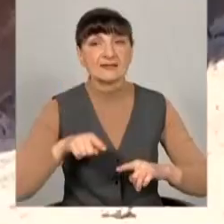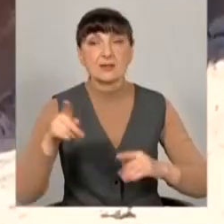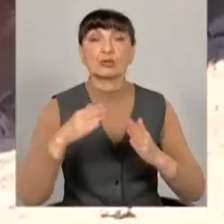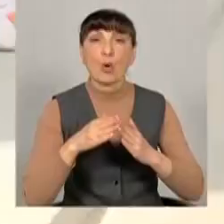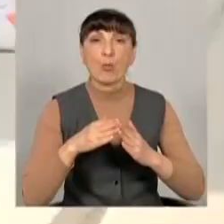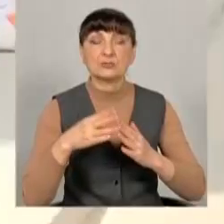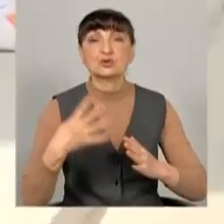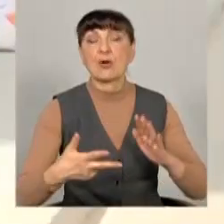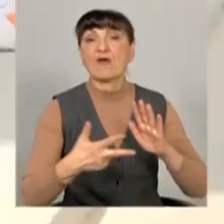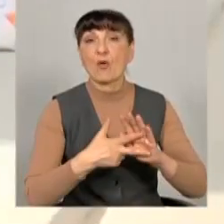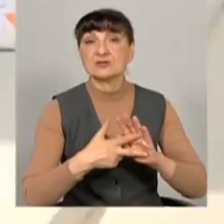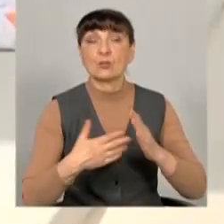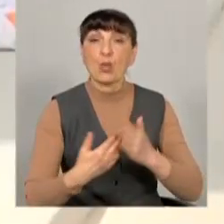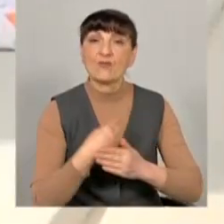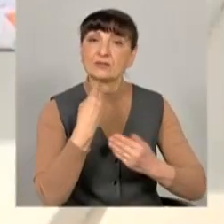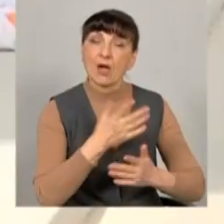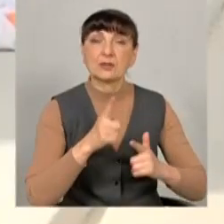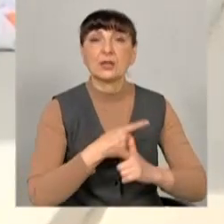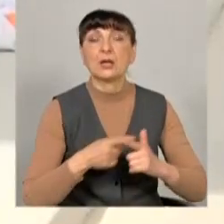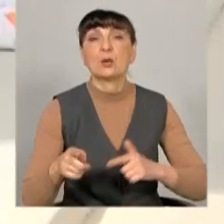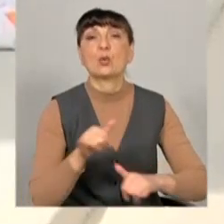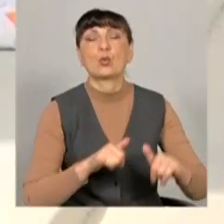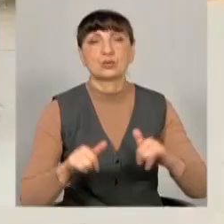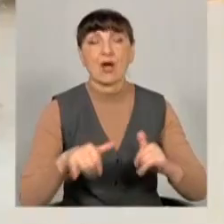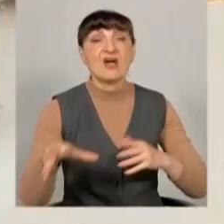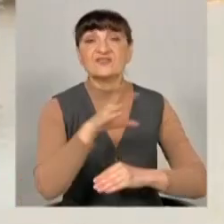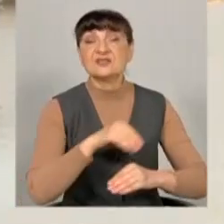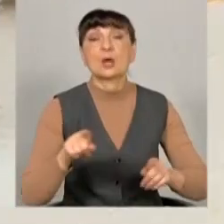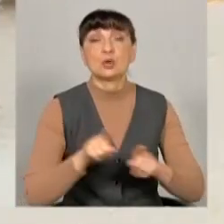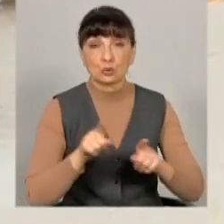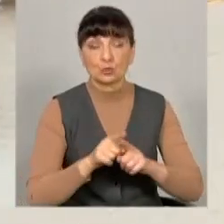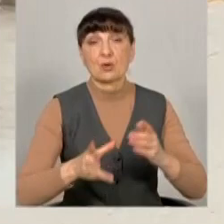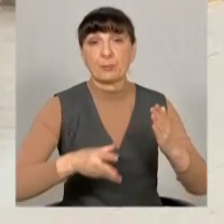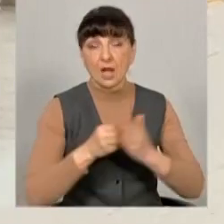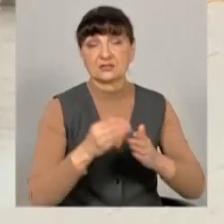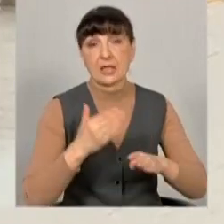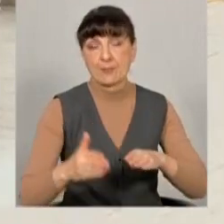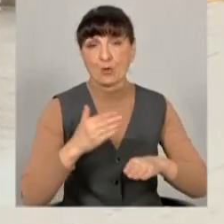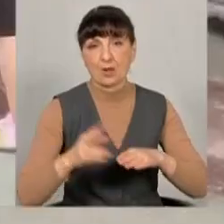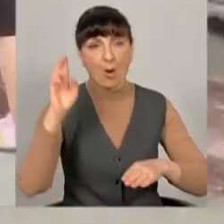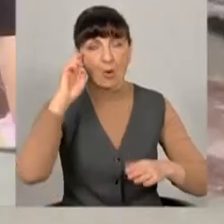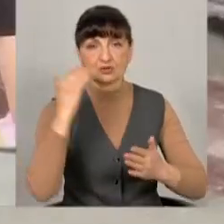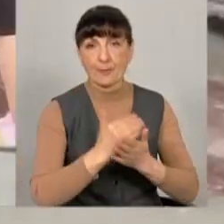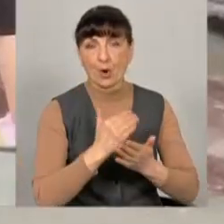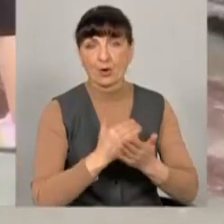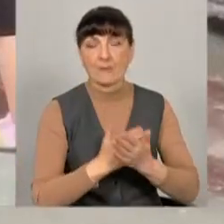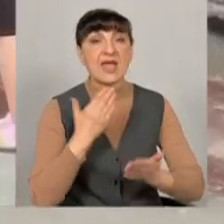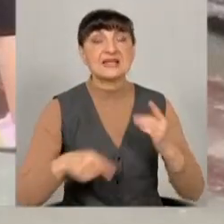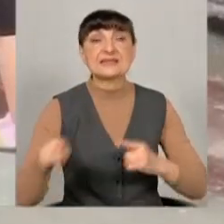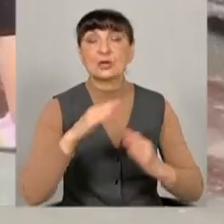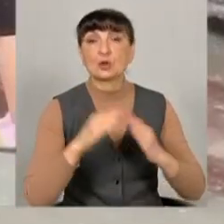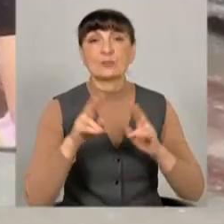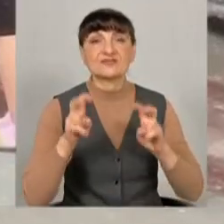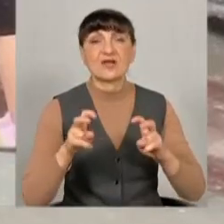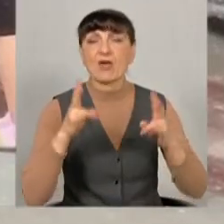ли 48 семей новые квартиры очередников. Все они, к слову, тоже платят ипотеку по госпрограмме. В случае, если их дом